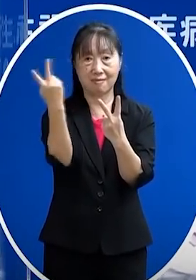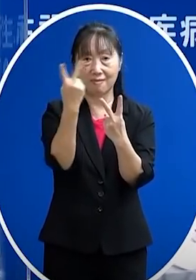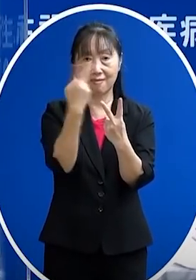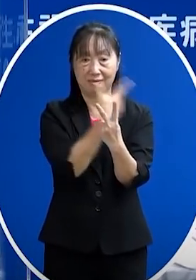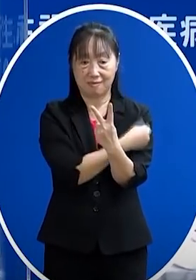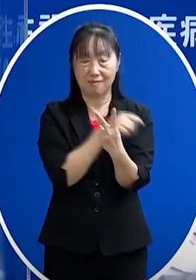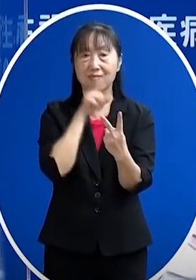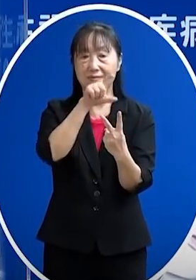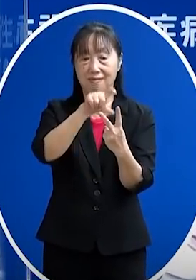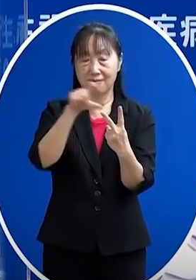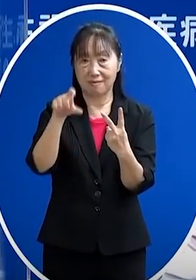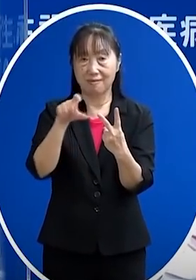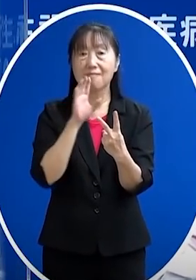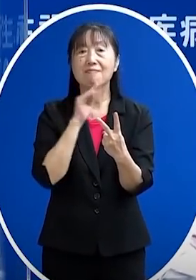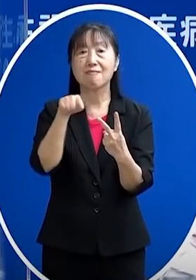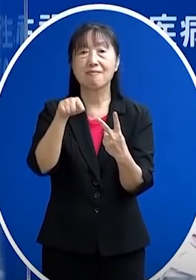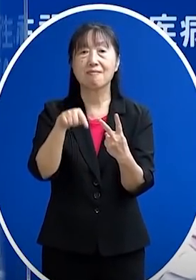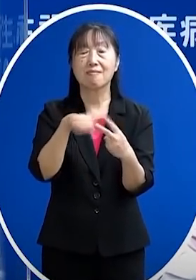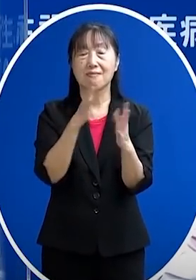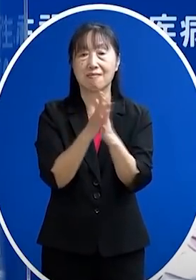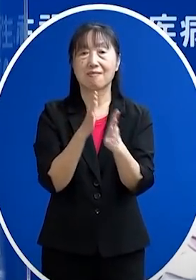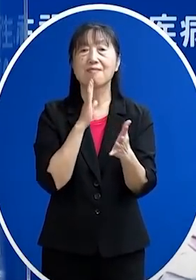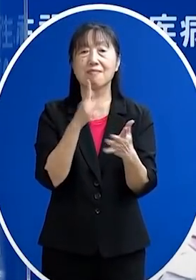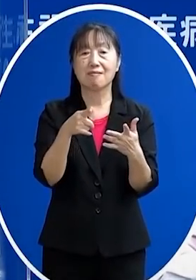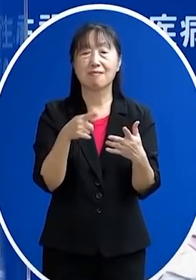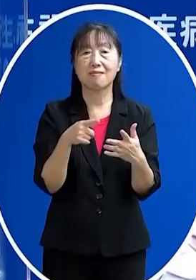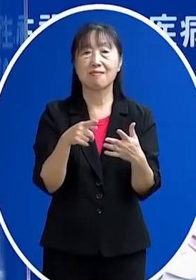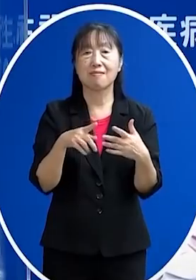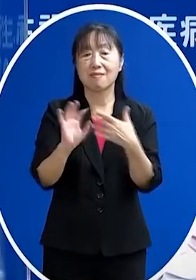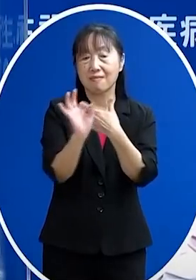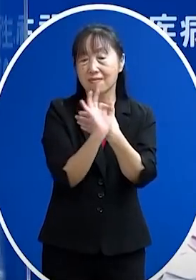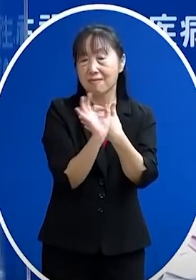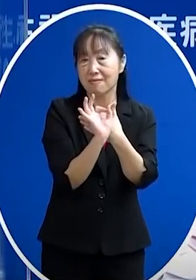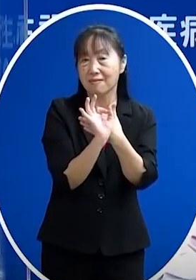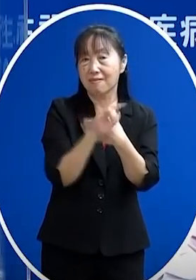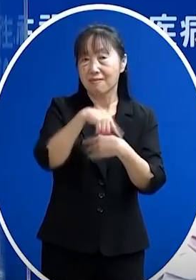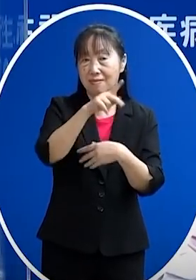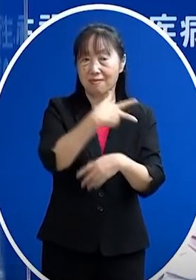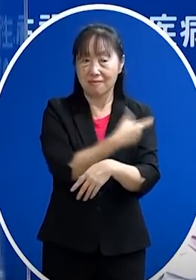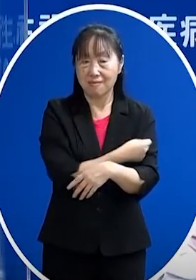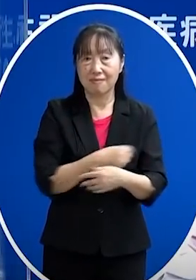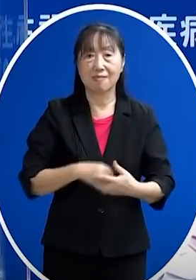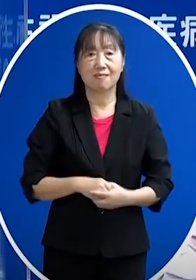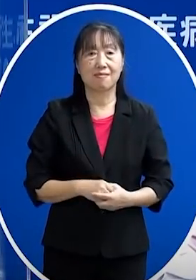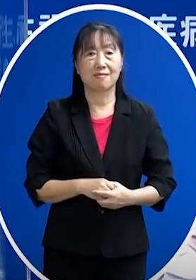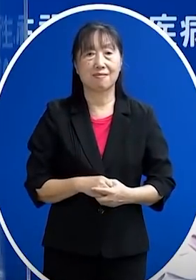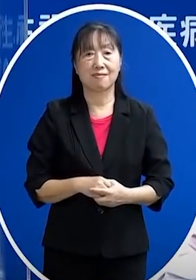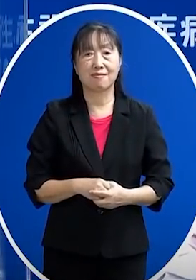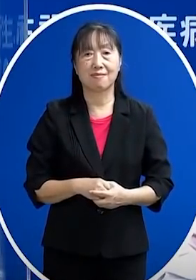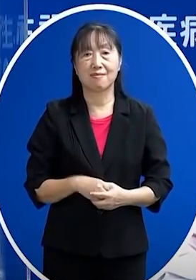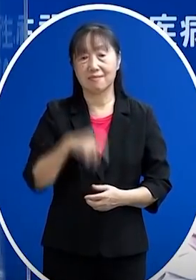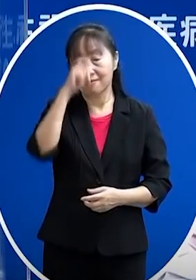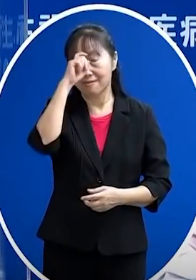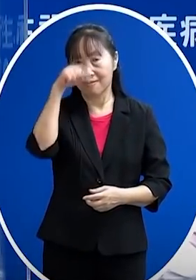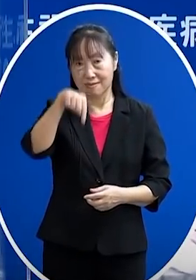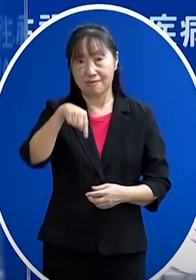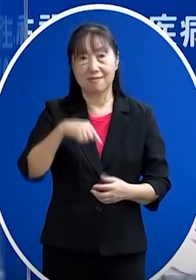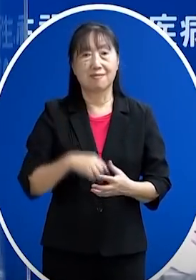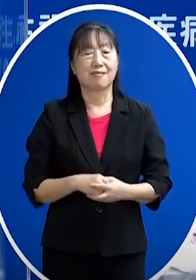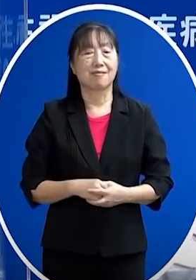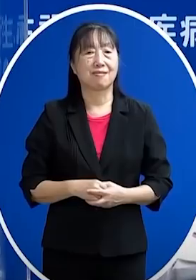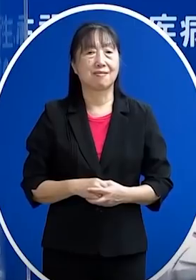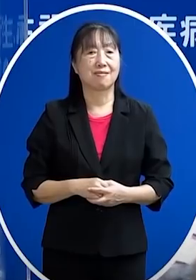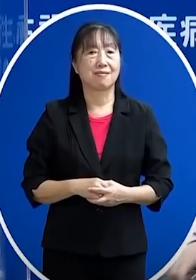苗然后做这种团结式的一个临床试验。那换句话说，希望这个能够